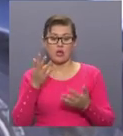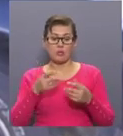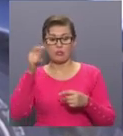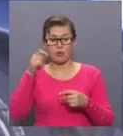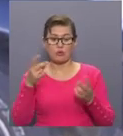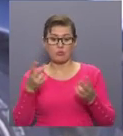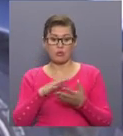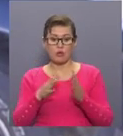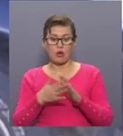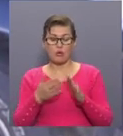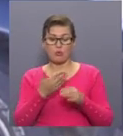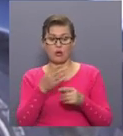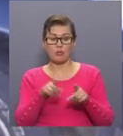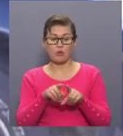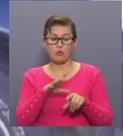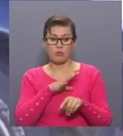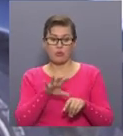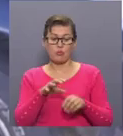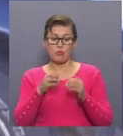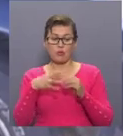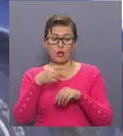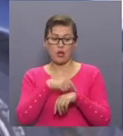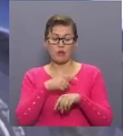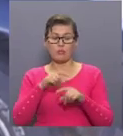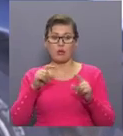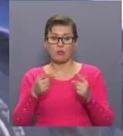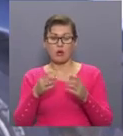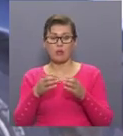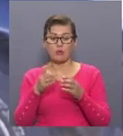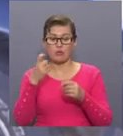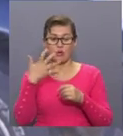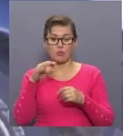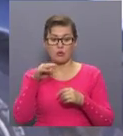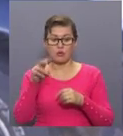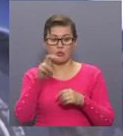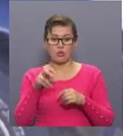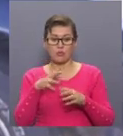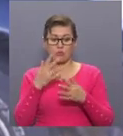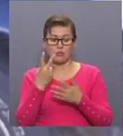келулері шарт. Ал мұнда ондай жағдай жоқ. 15 сағат бойы ұстады. Компания 150 мың долларға